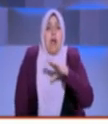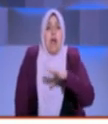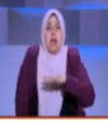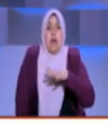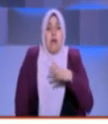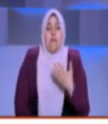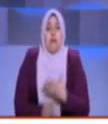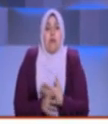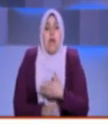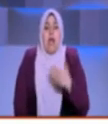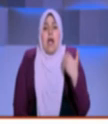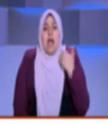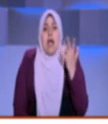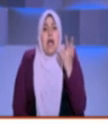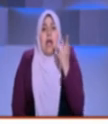الأعداد المتدنية أو